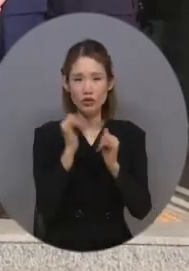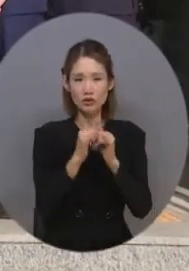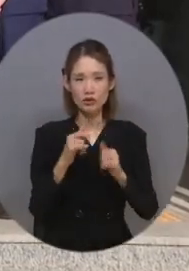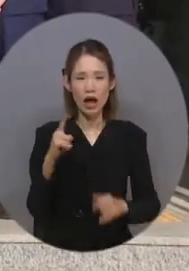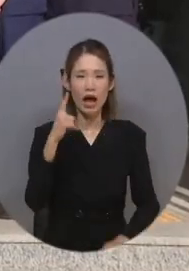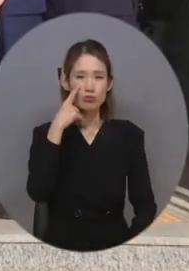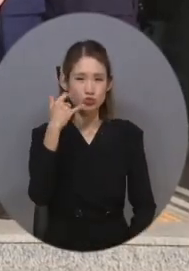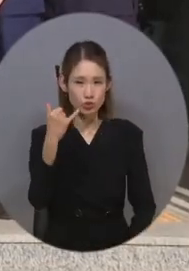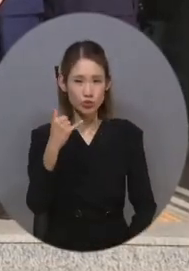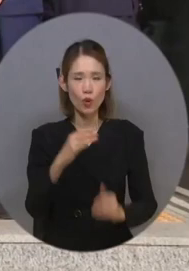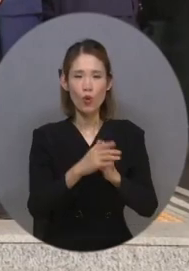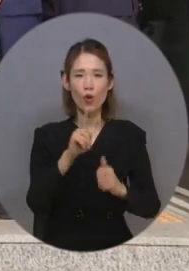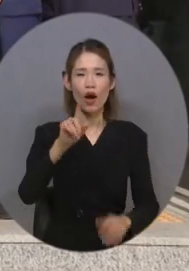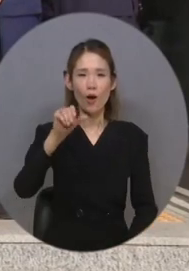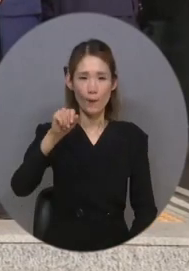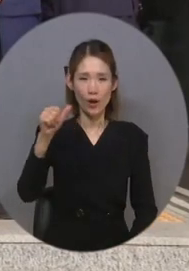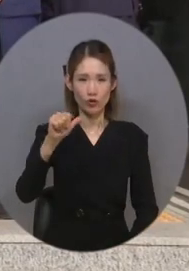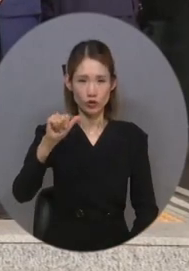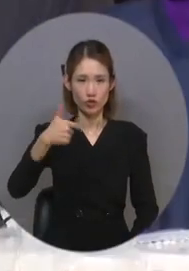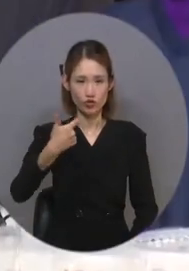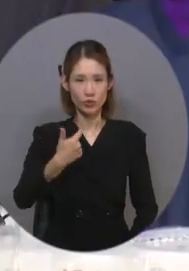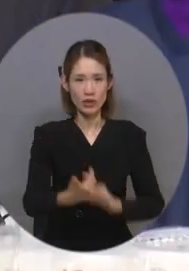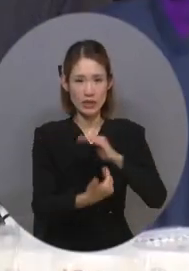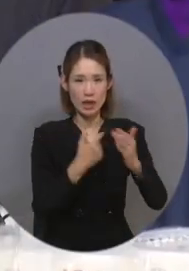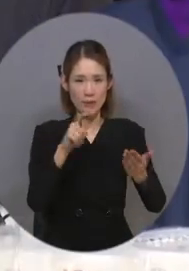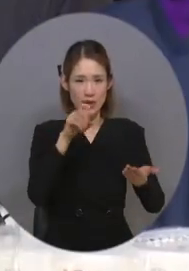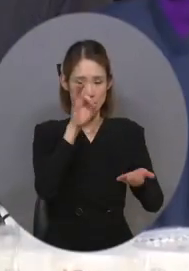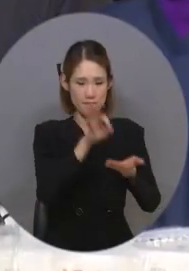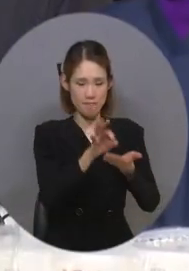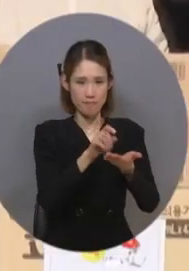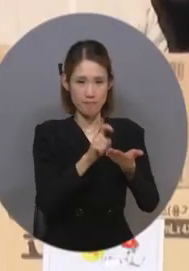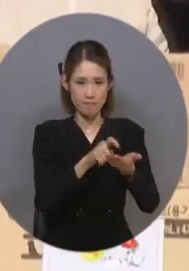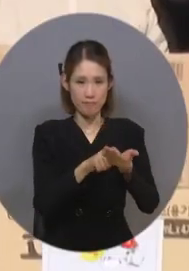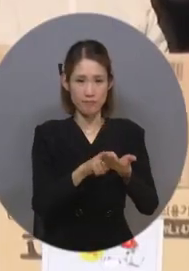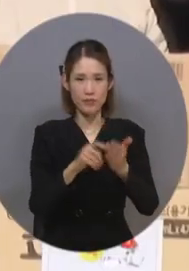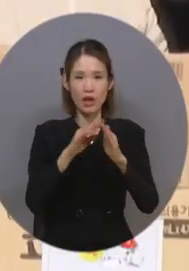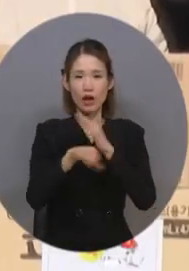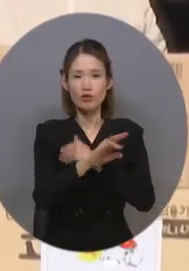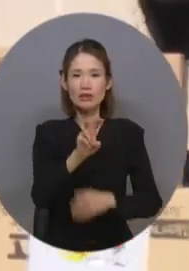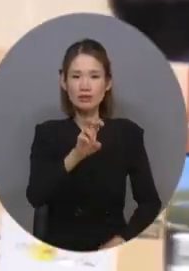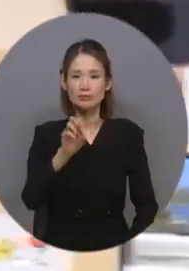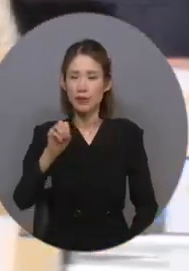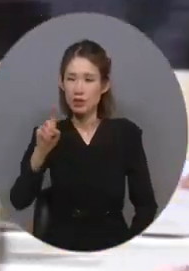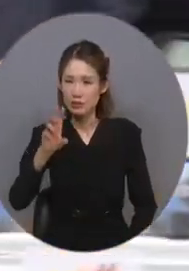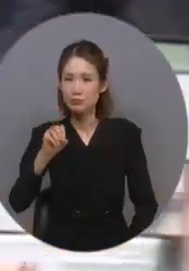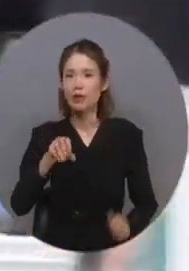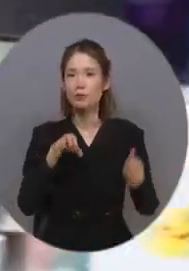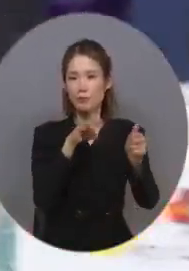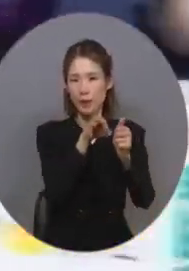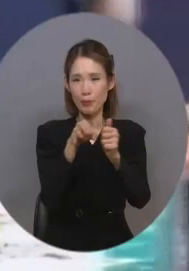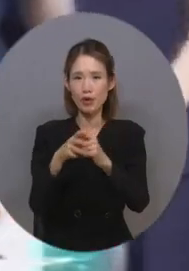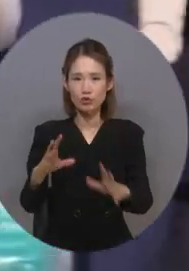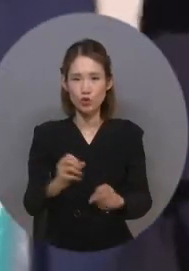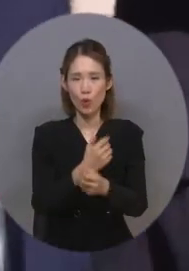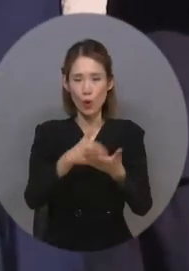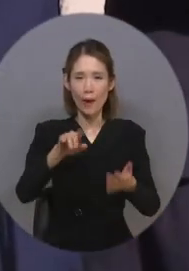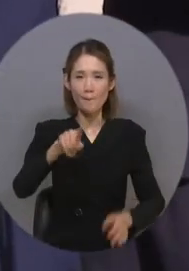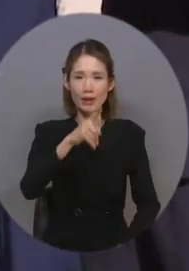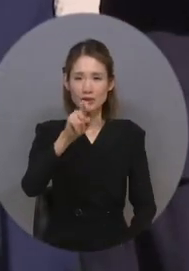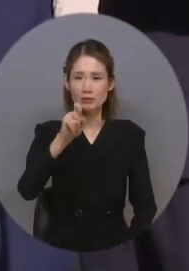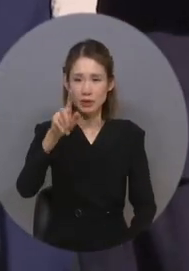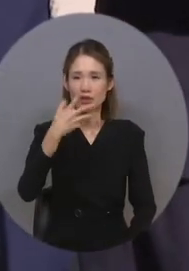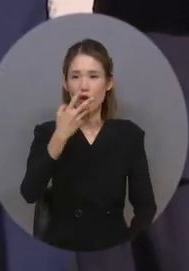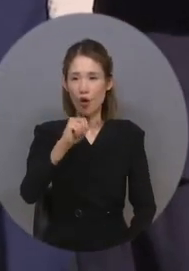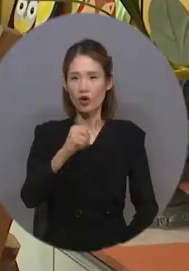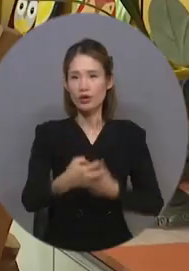가정 55,600가구의 예비비를 긴급 투입해 가구당 20만원씩 총 111억원의 난방비를